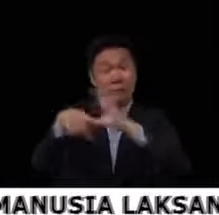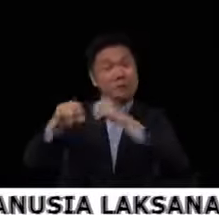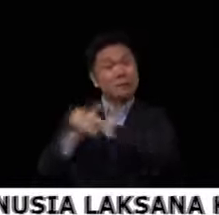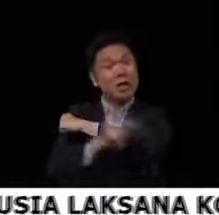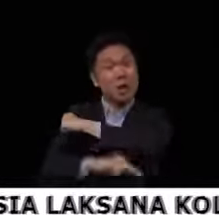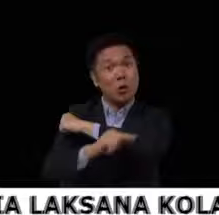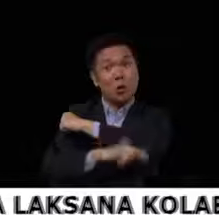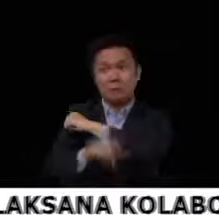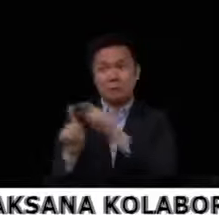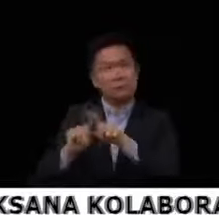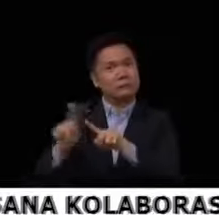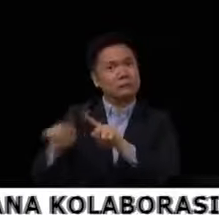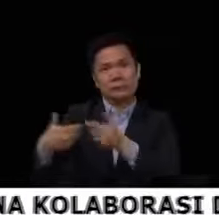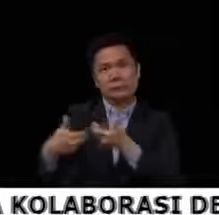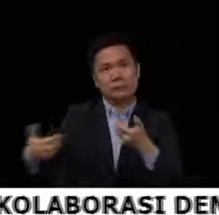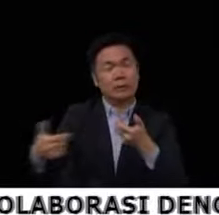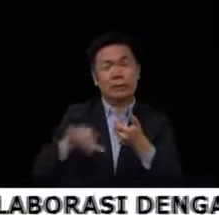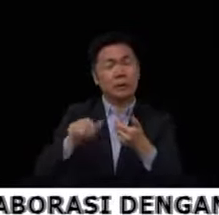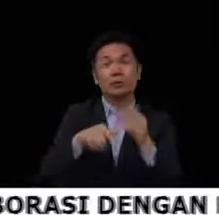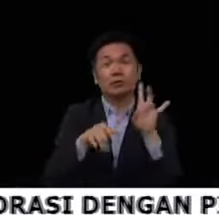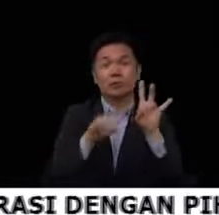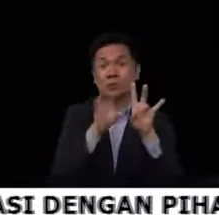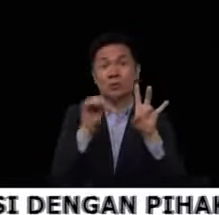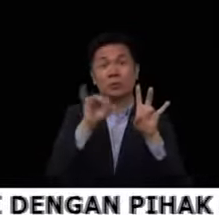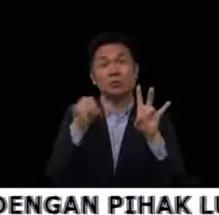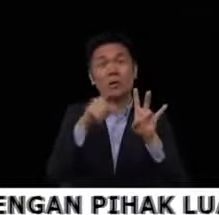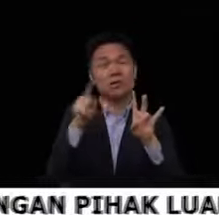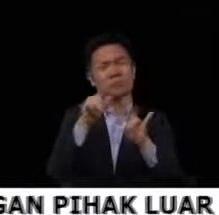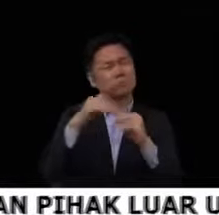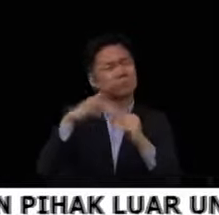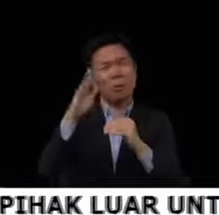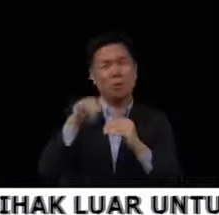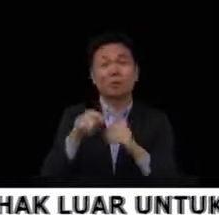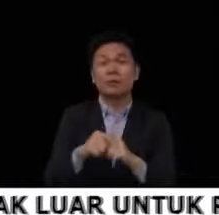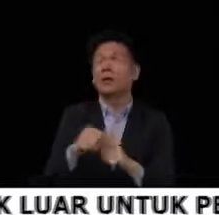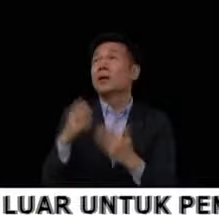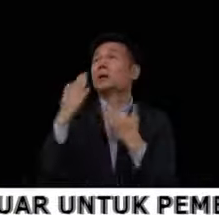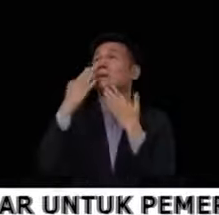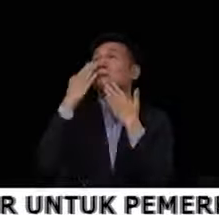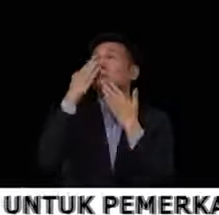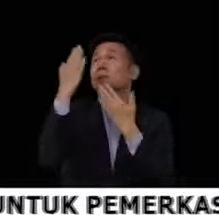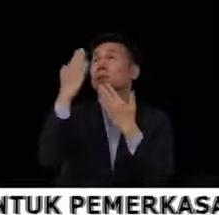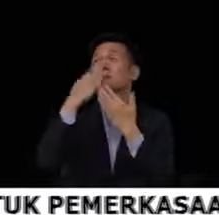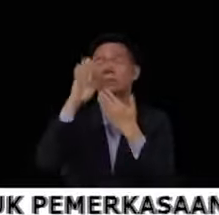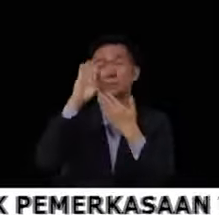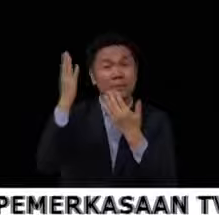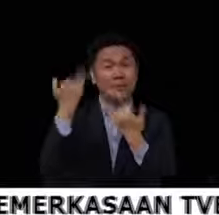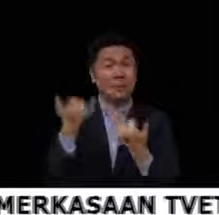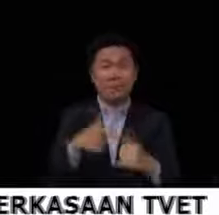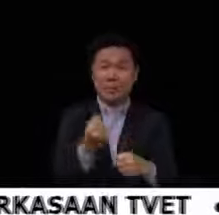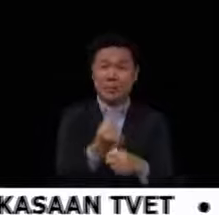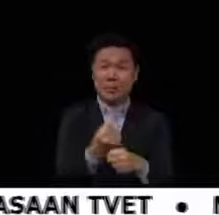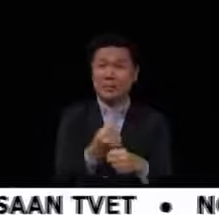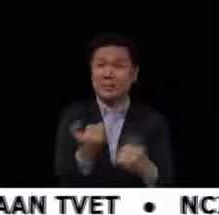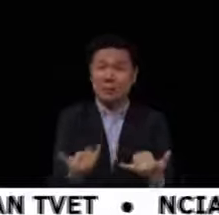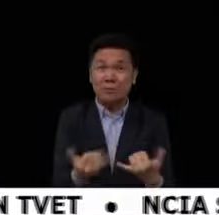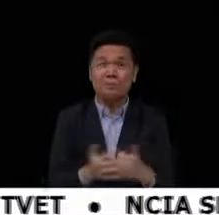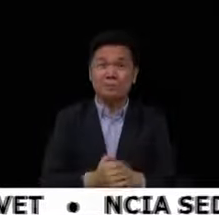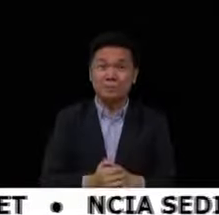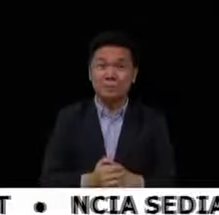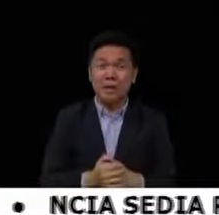kita membutuhkan backup 700000000 dan alhamdulillah khanif kerja arahan kerja yang telah kita laksanakan